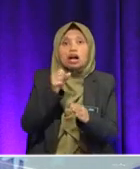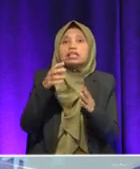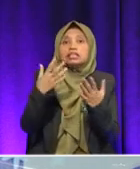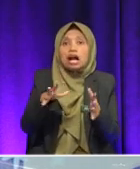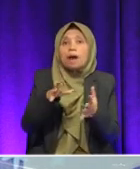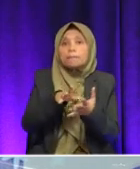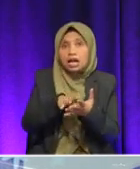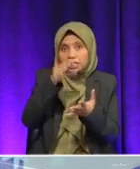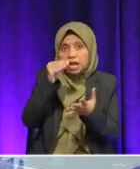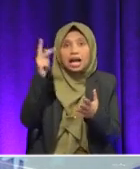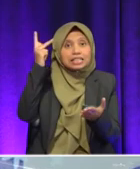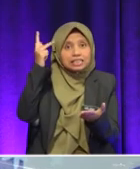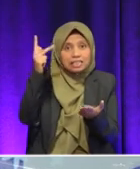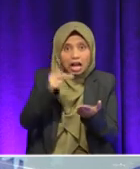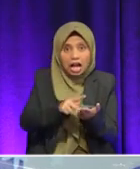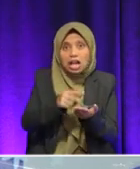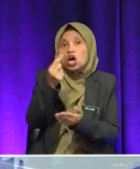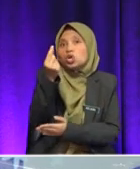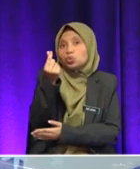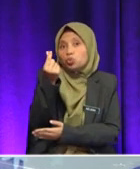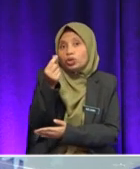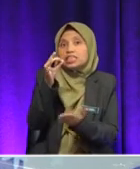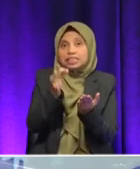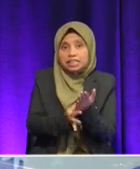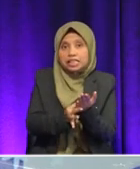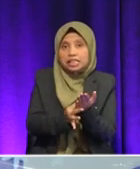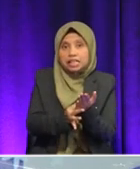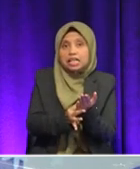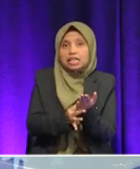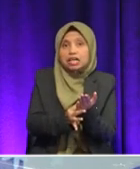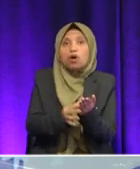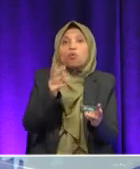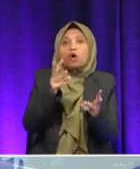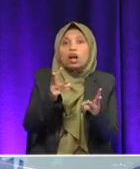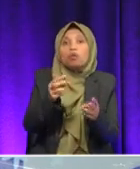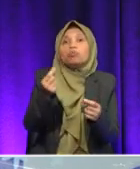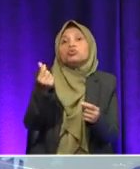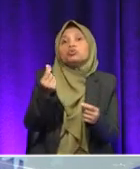mengenal mengenal duit healing walaupun duit silinder